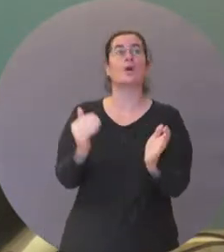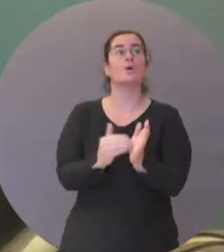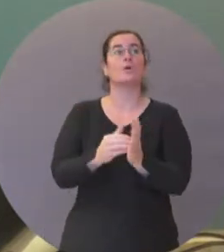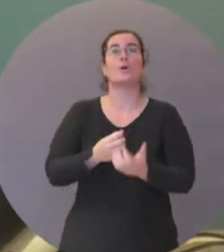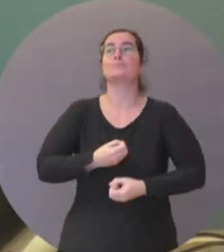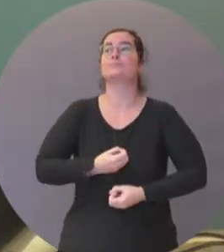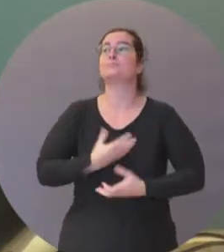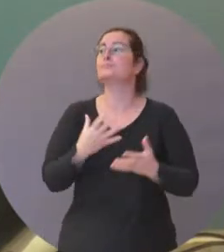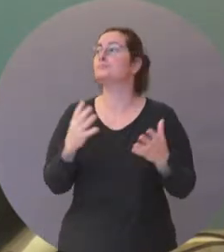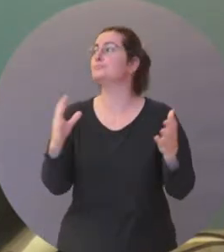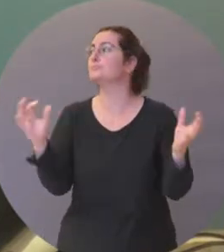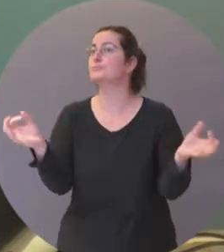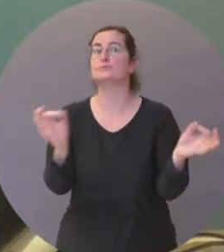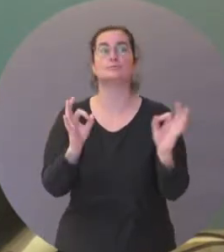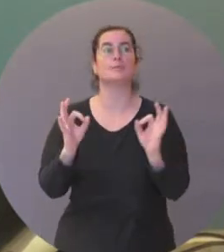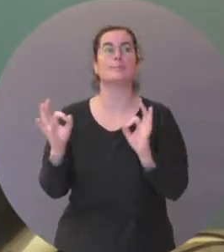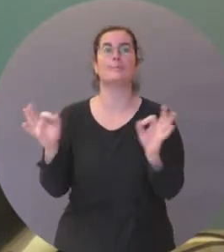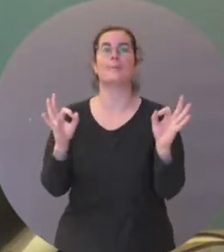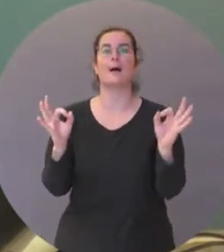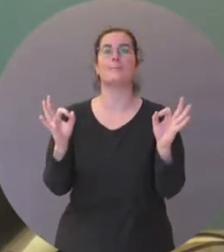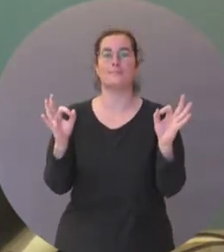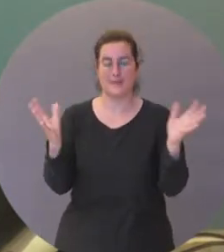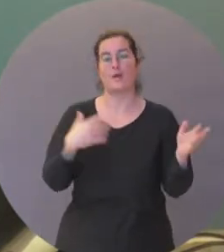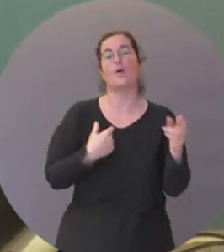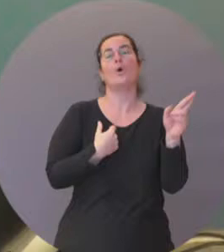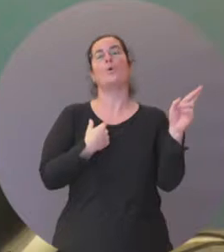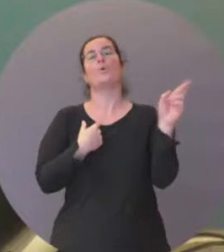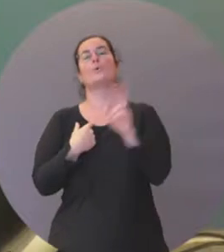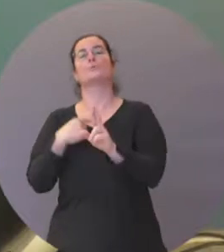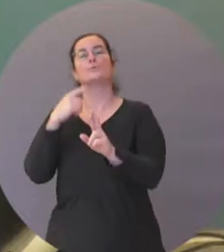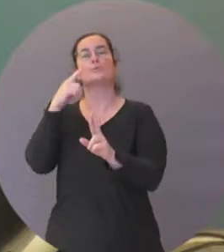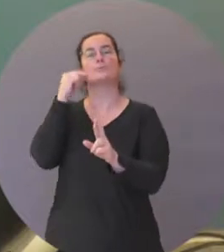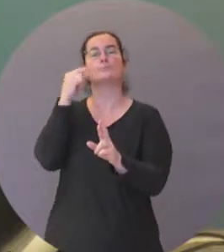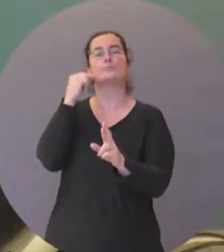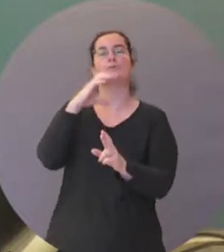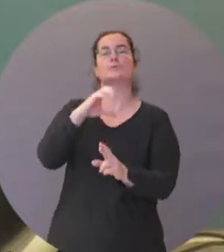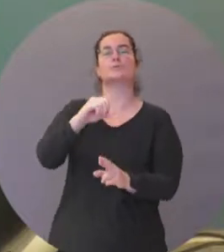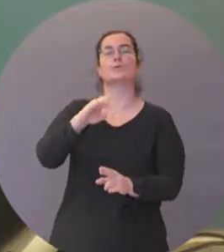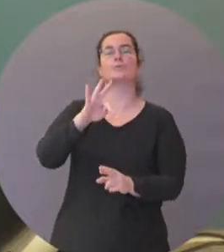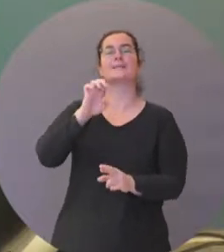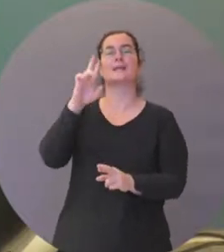je n'en vois pas je redonne la parole monsieur coûtait pour conclure